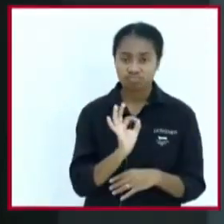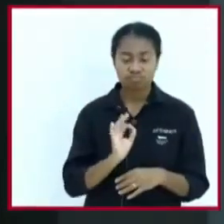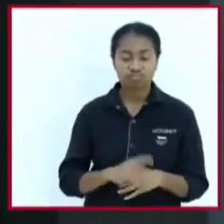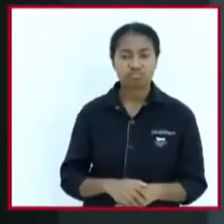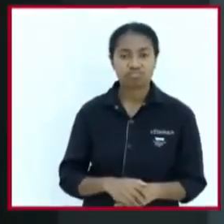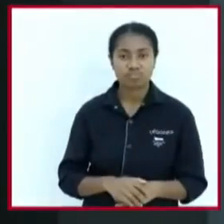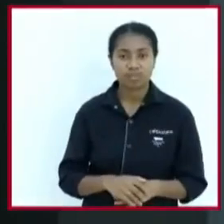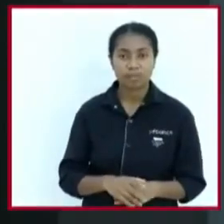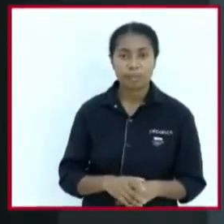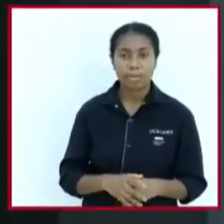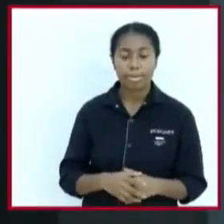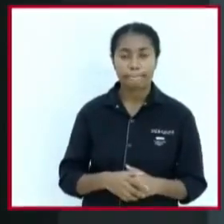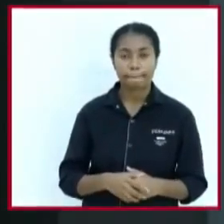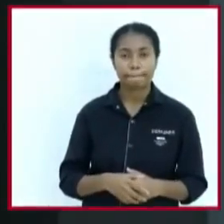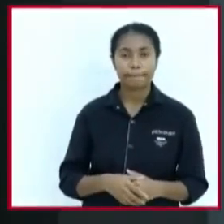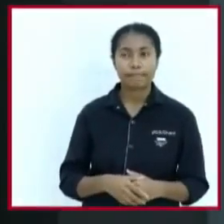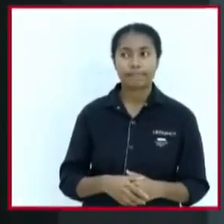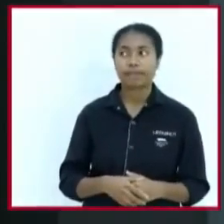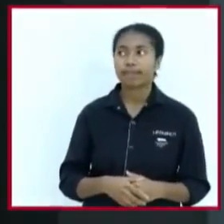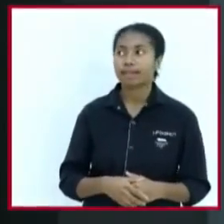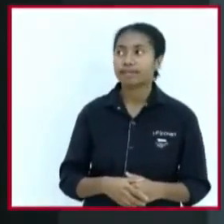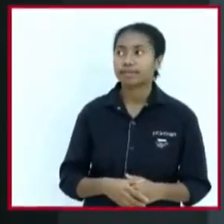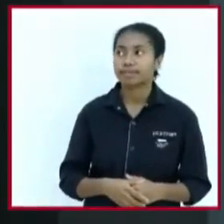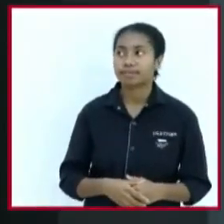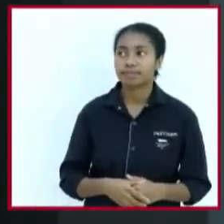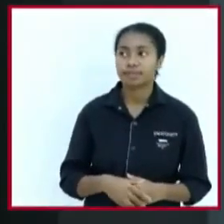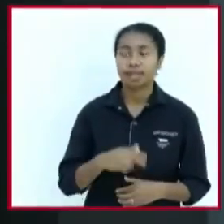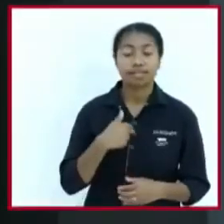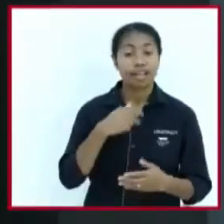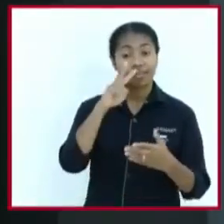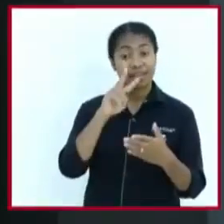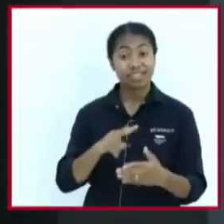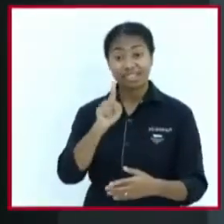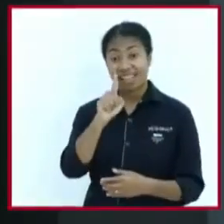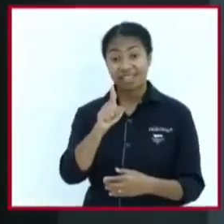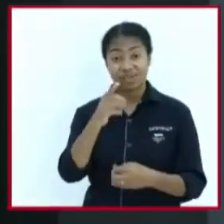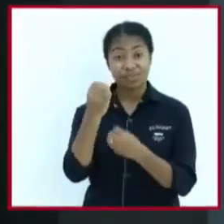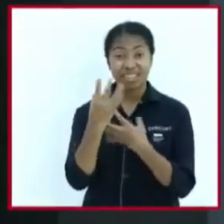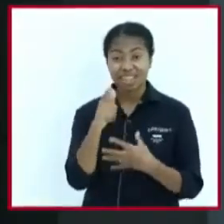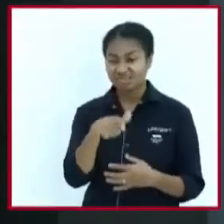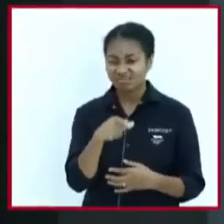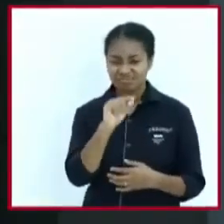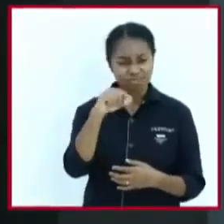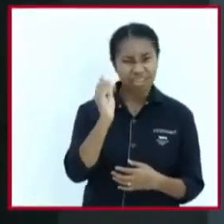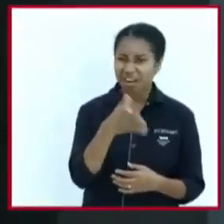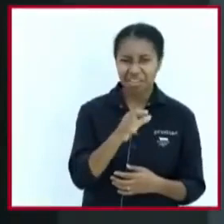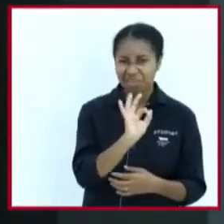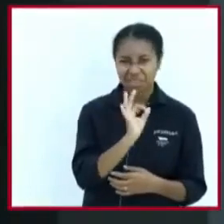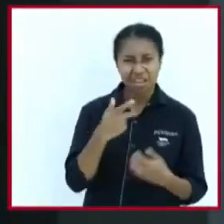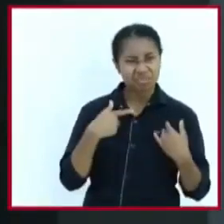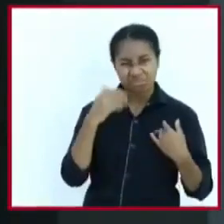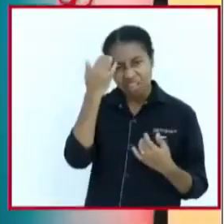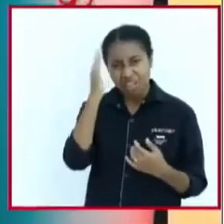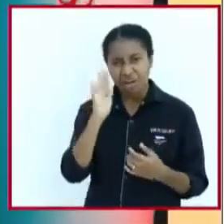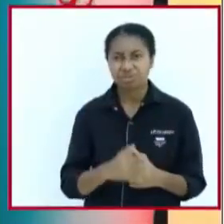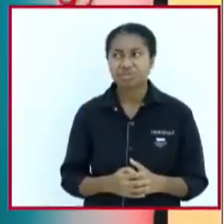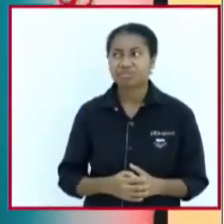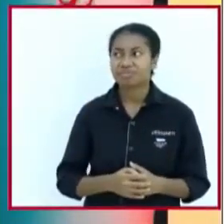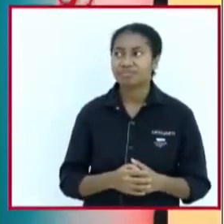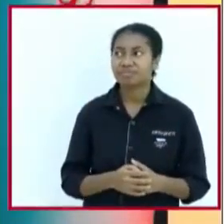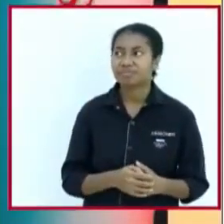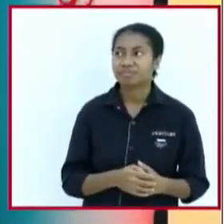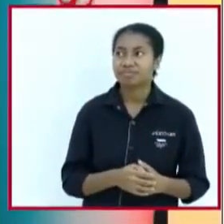Indonesia Hai saya bacot satu berita entah benar atau tidak Tapi beritanya begitu